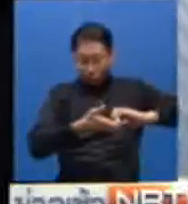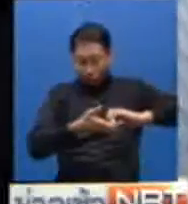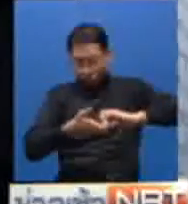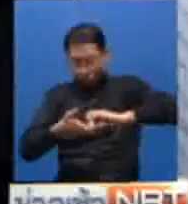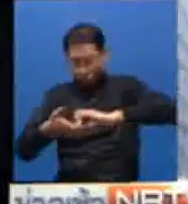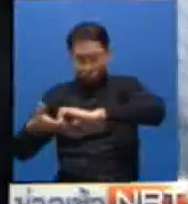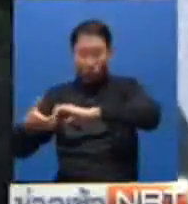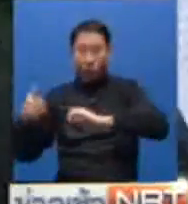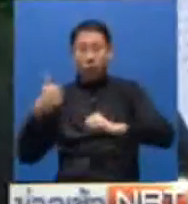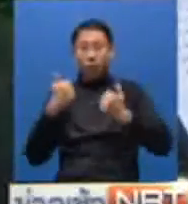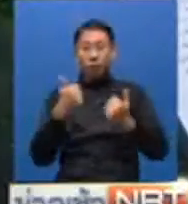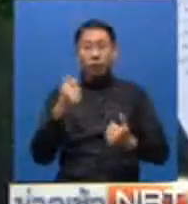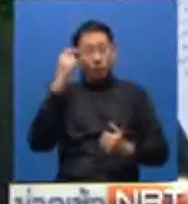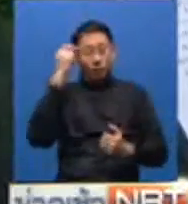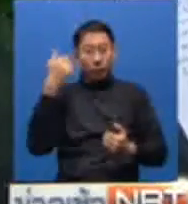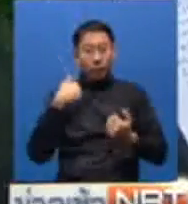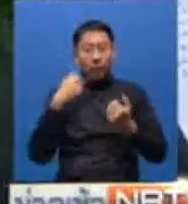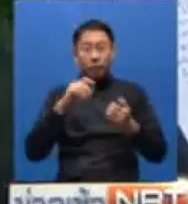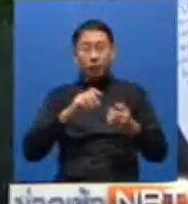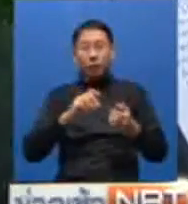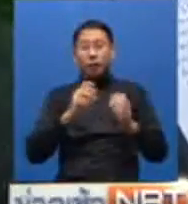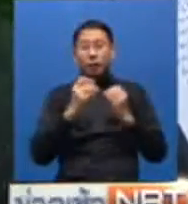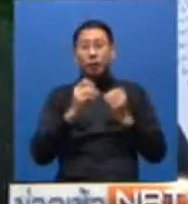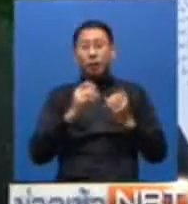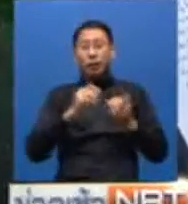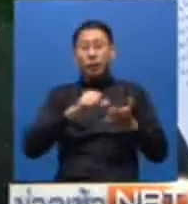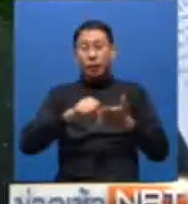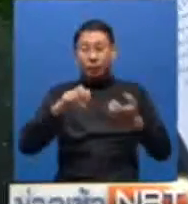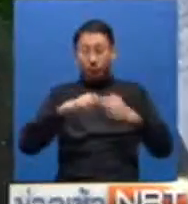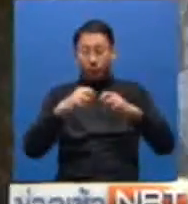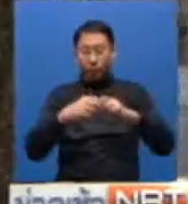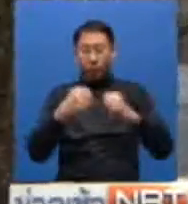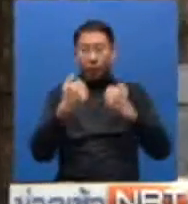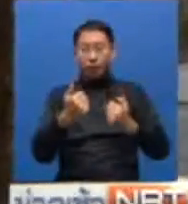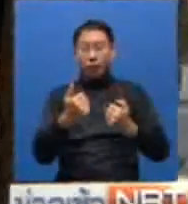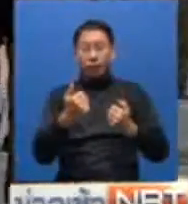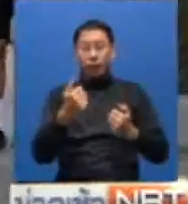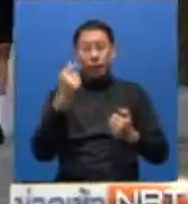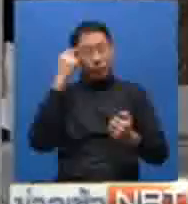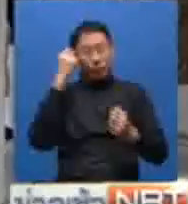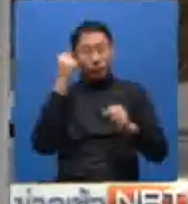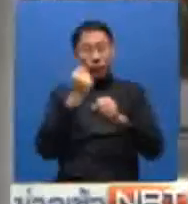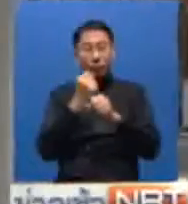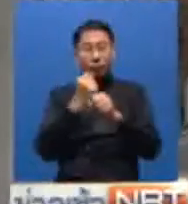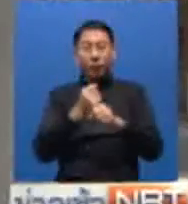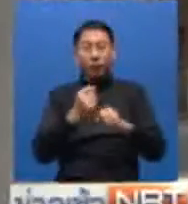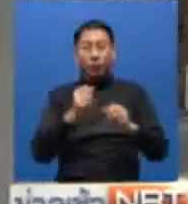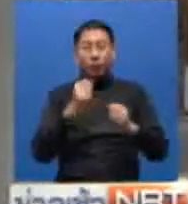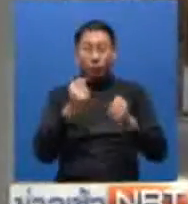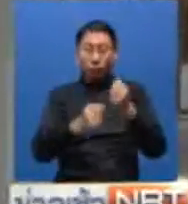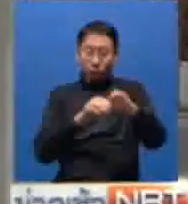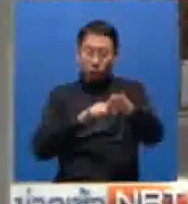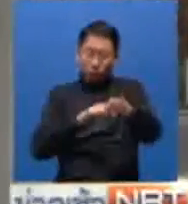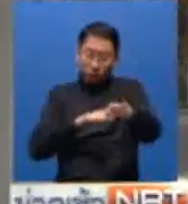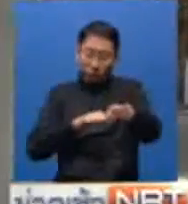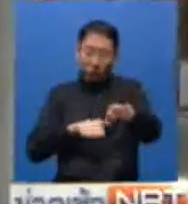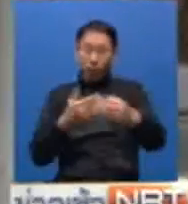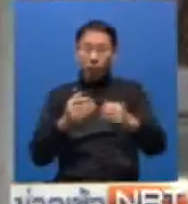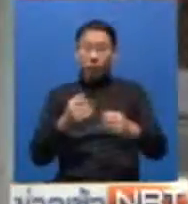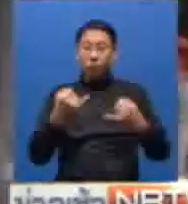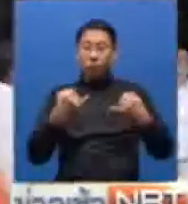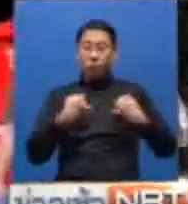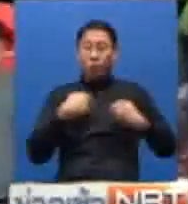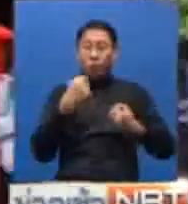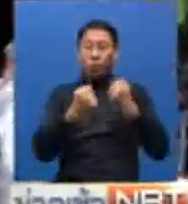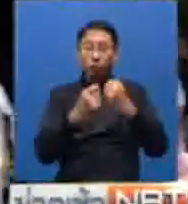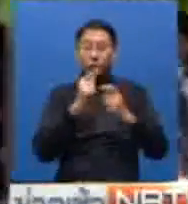กทันทีซึ่งเป็นการแก้ปัญหาจอดรถในที่ห้ามจอดซึ่งส่งผลทำให้รถติดอีกทางหนึ่งโดยที่เจ้าของรถสาม